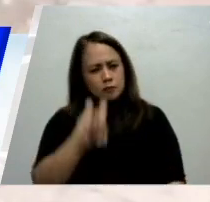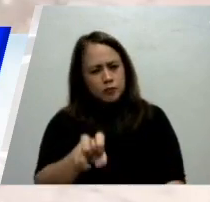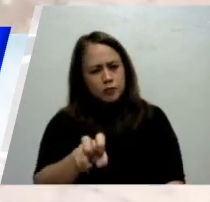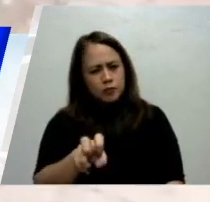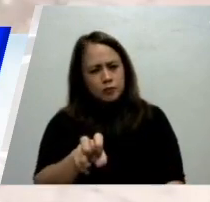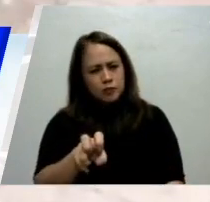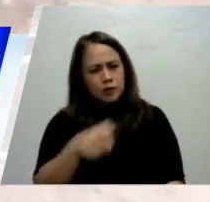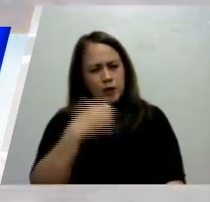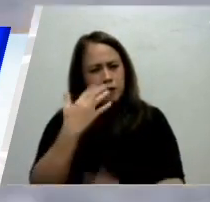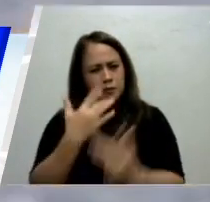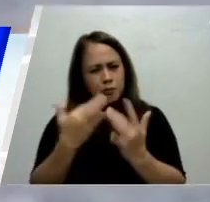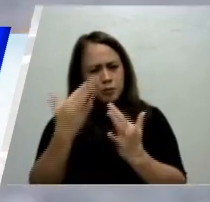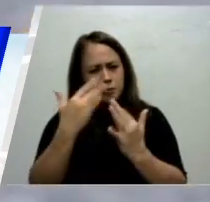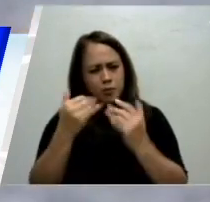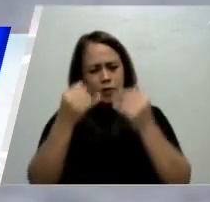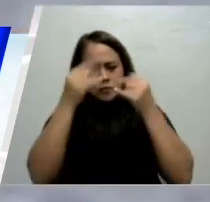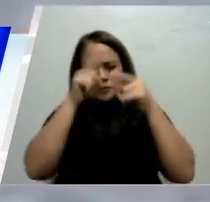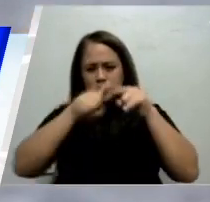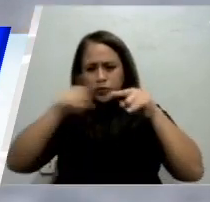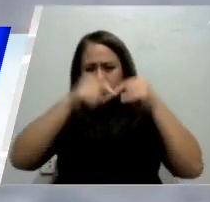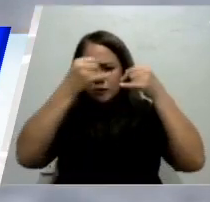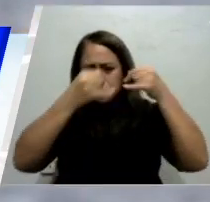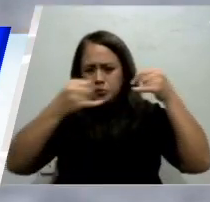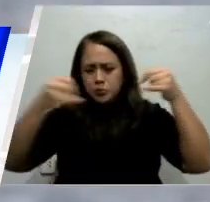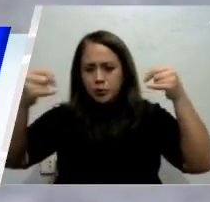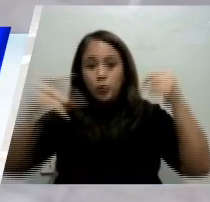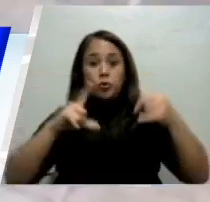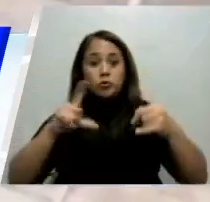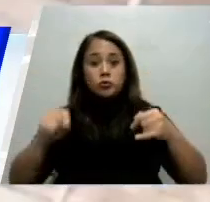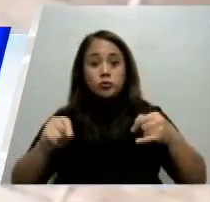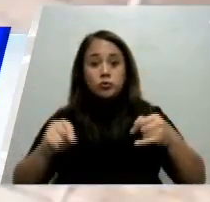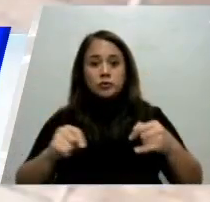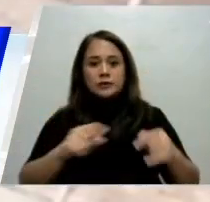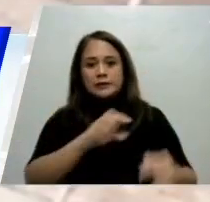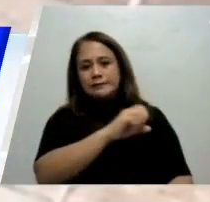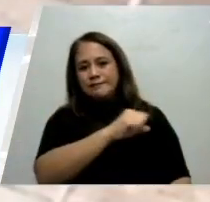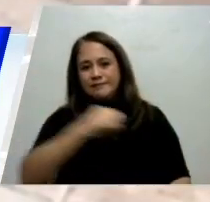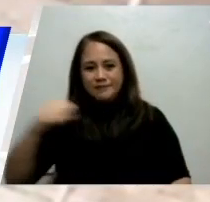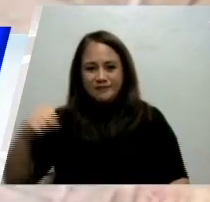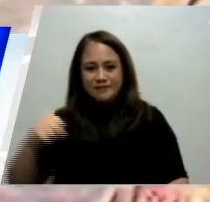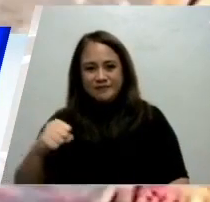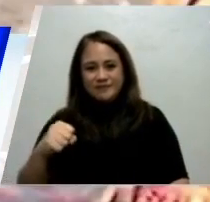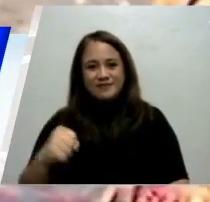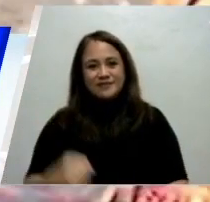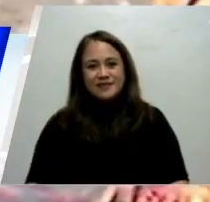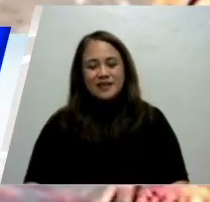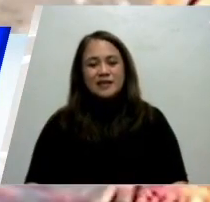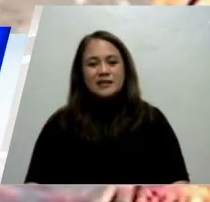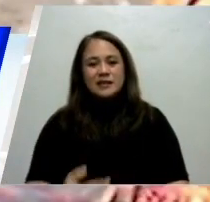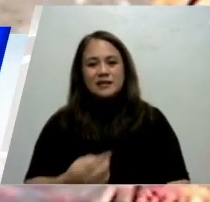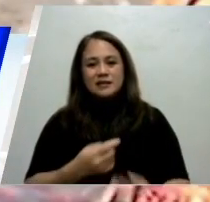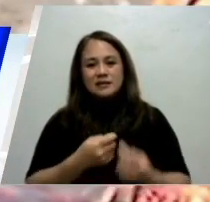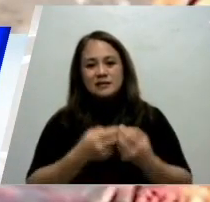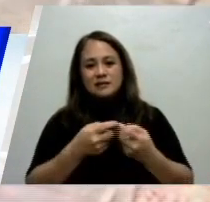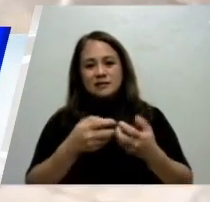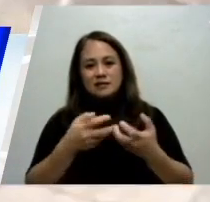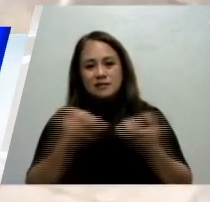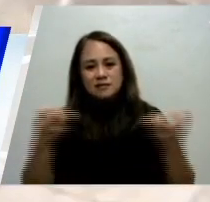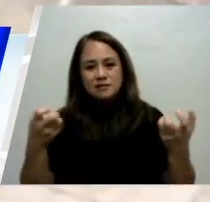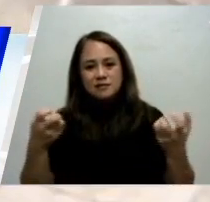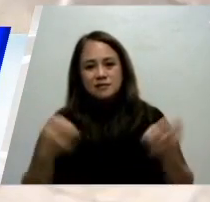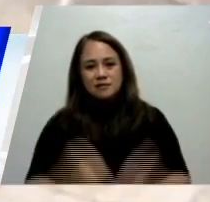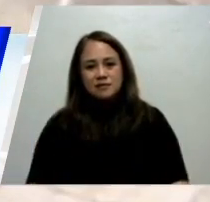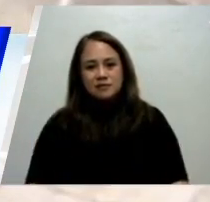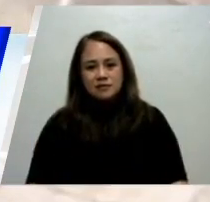nasusunog na kordon. Walang pag-aalinlang ang hinila ni Heibao ang kawad hanggang sa matanggal sa pagkakasaksak. At